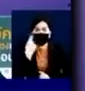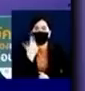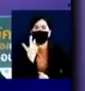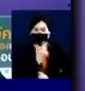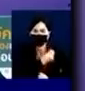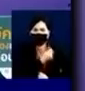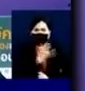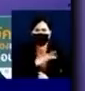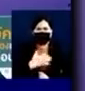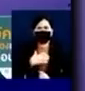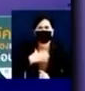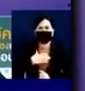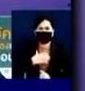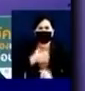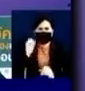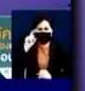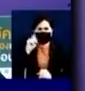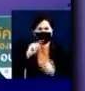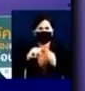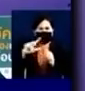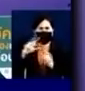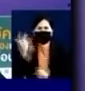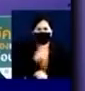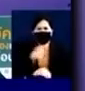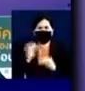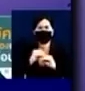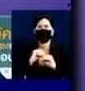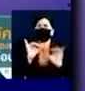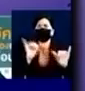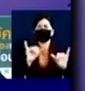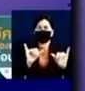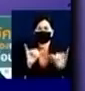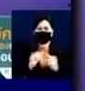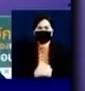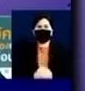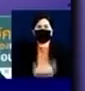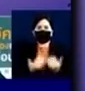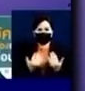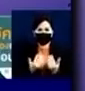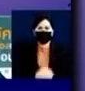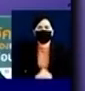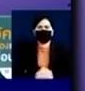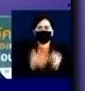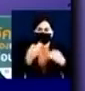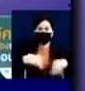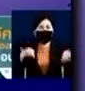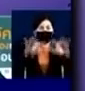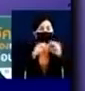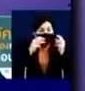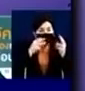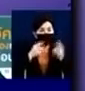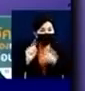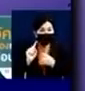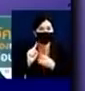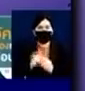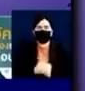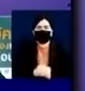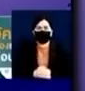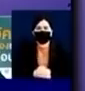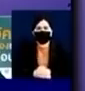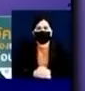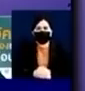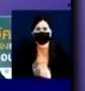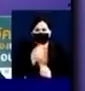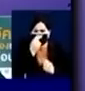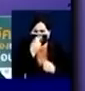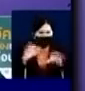ราฉีดสูตรไข้ไปแล้วนะคะคือซิโนแวค2ซิโนฟาร์มไปแล้วแล้วเราไปกระตุ้นด้วยแอสตราเซเนกาให้ฉีด